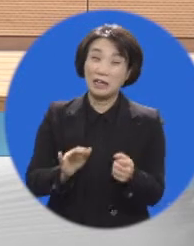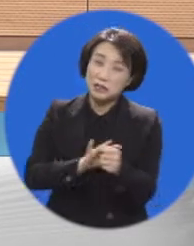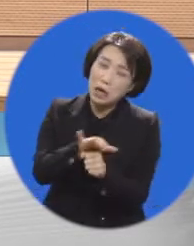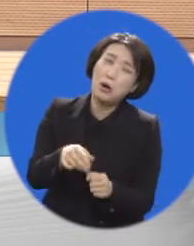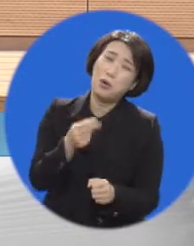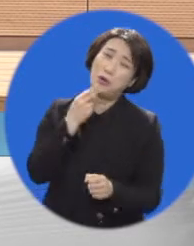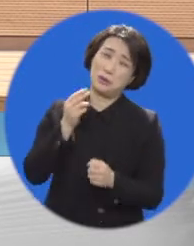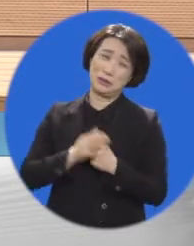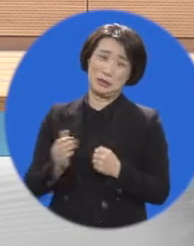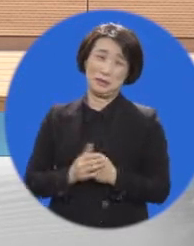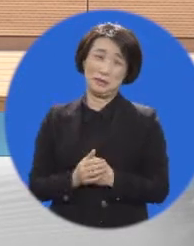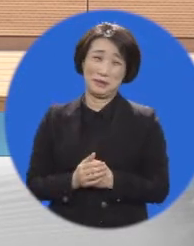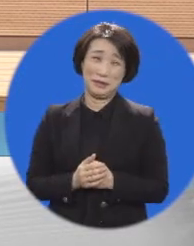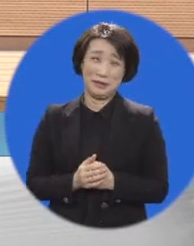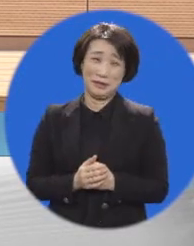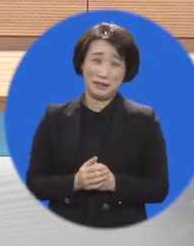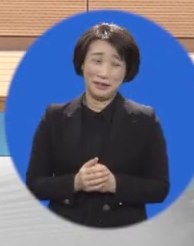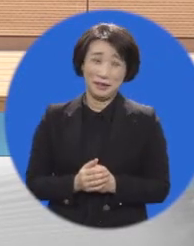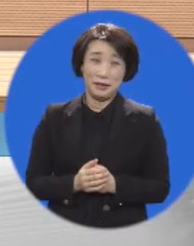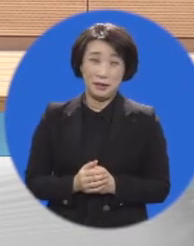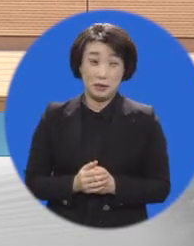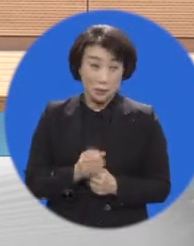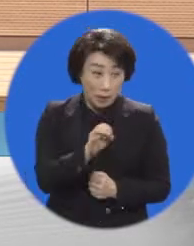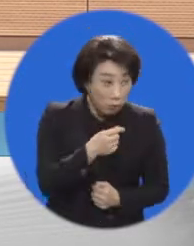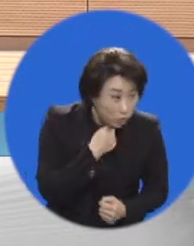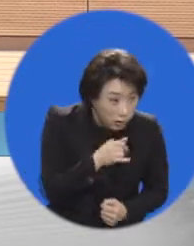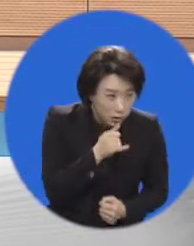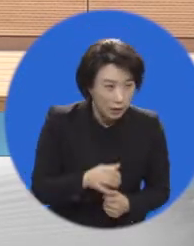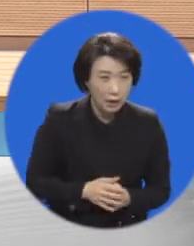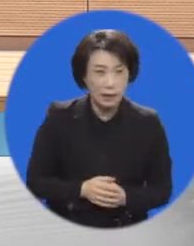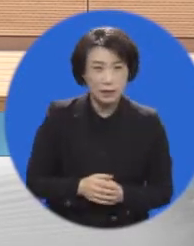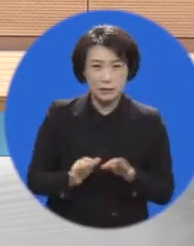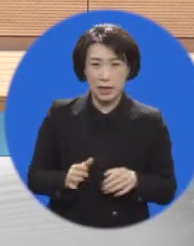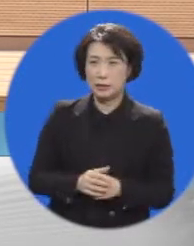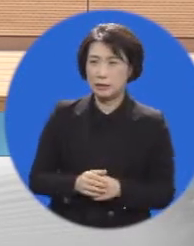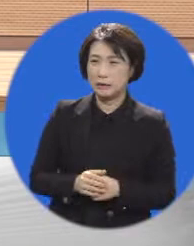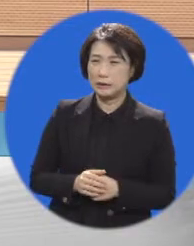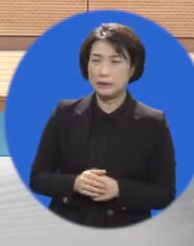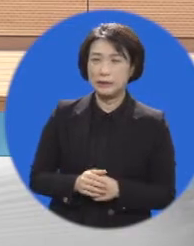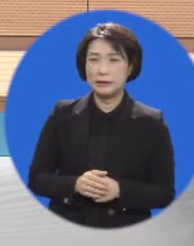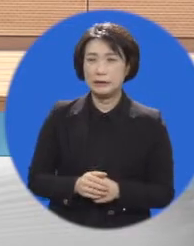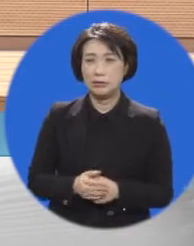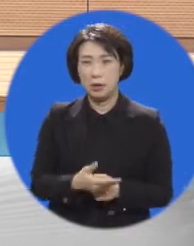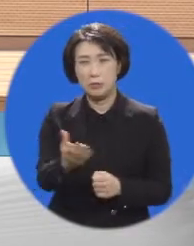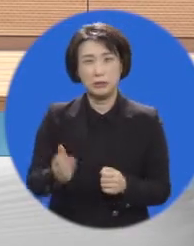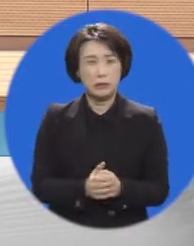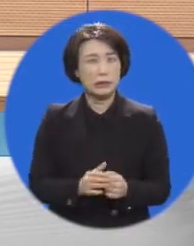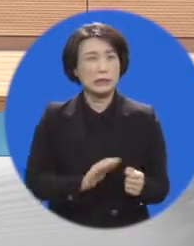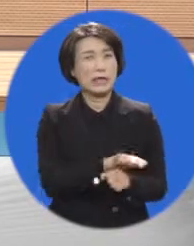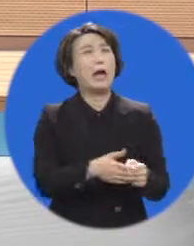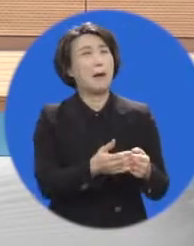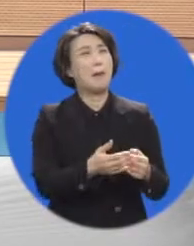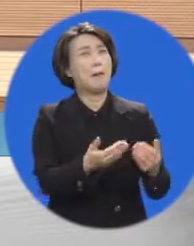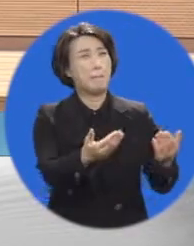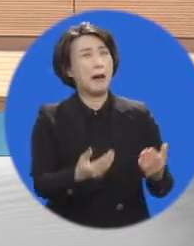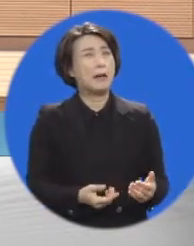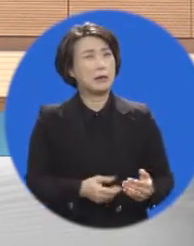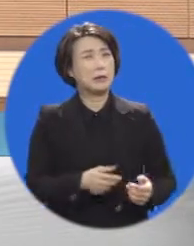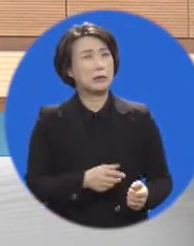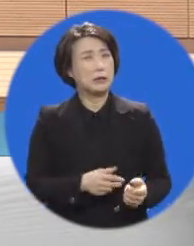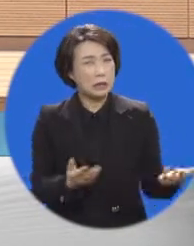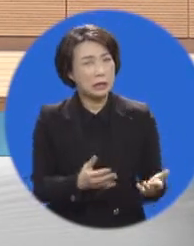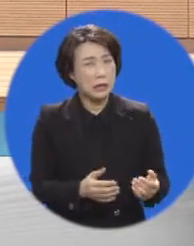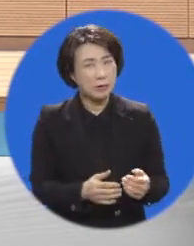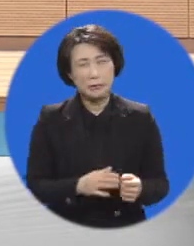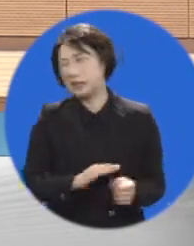사랑하지 않기 때문에 할 말이 있어. 아, 사랑받게 오면 사랑하지요. 그건 아무나요.